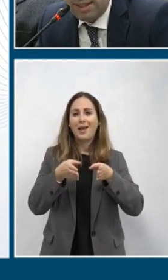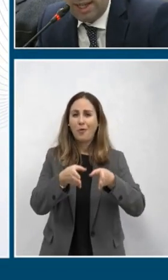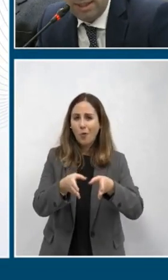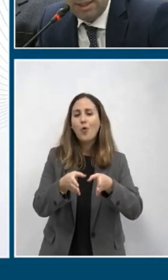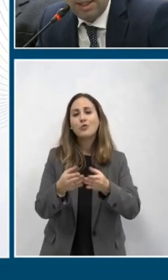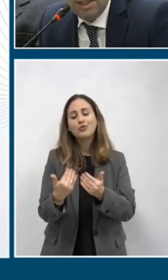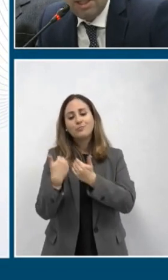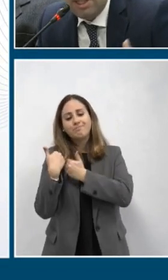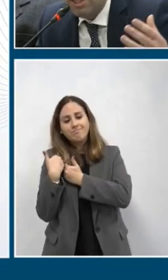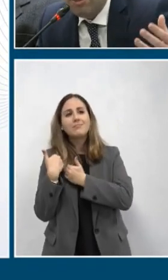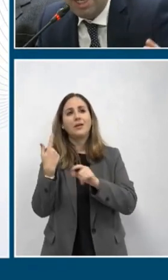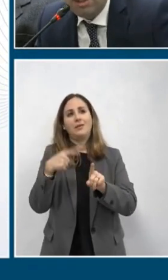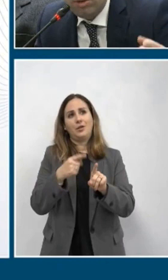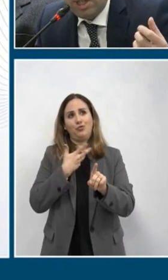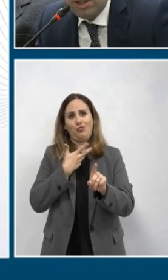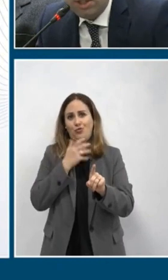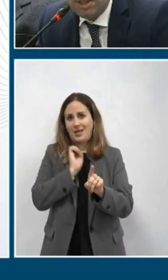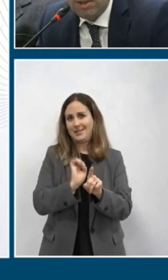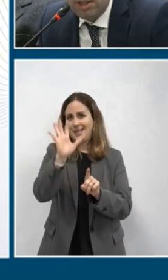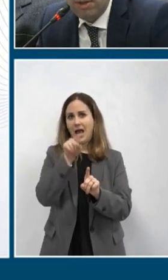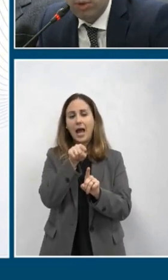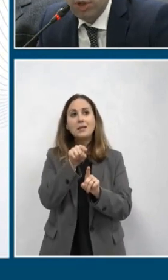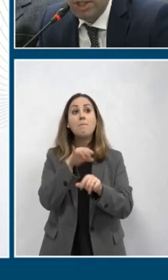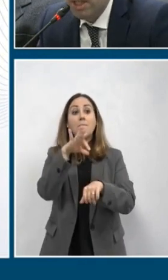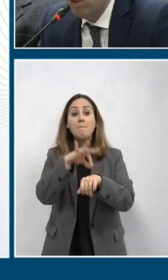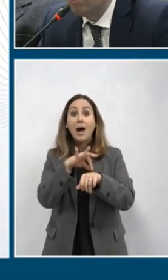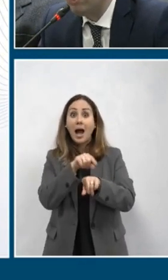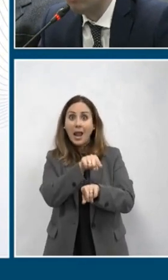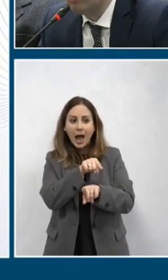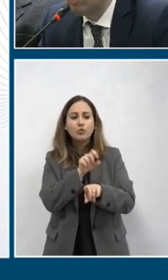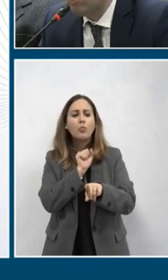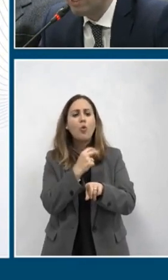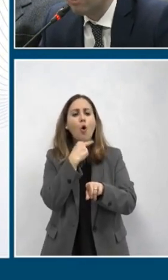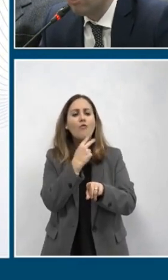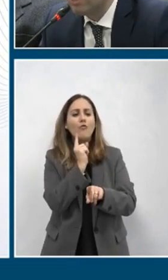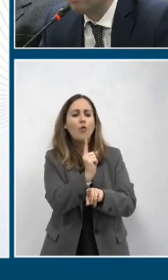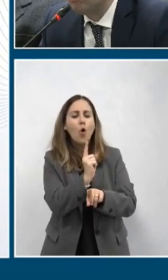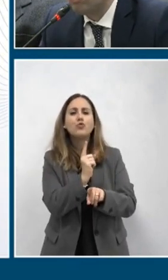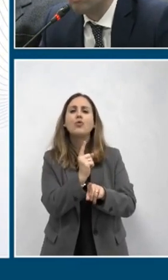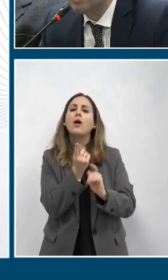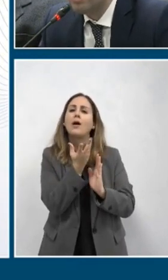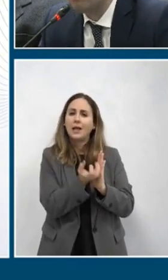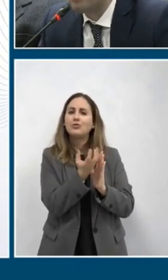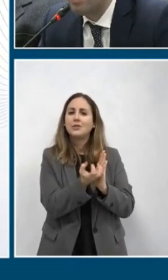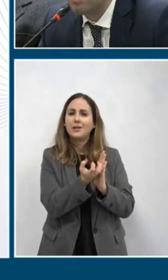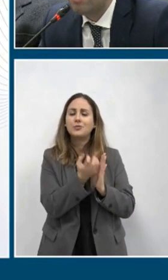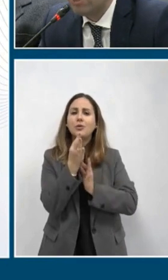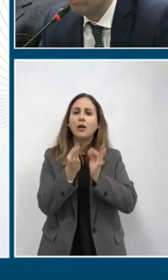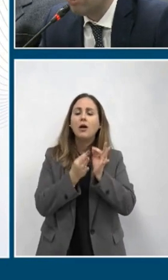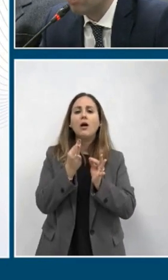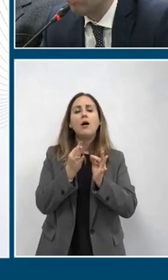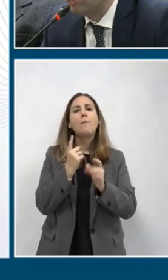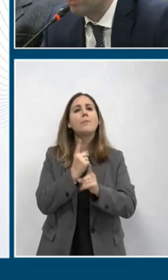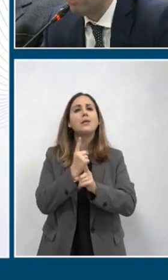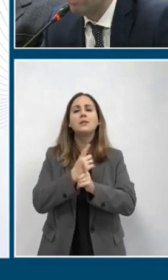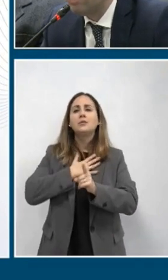in della slide il malato la registrazione della voce un bisogno di comunicazione che si può espletare